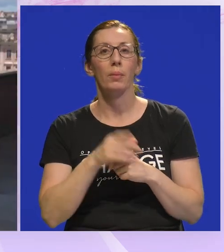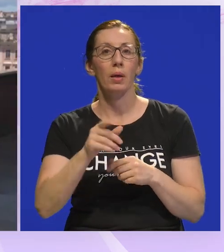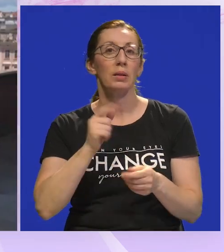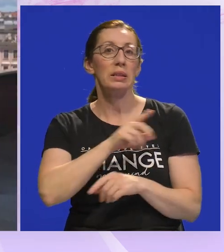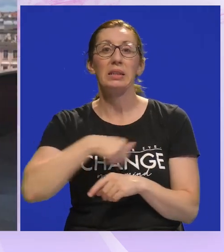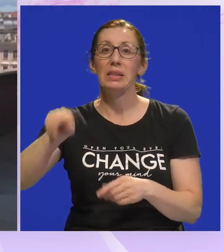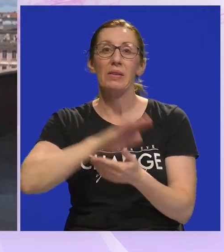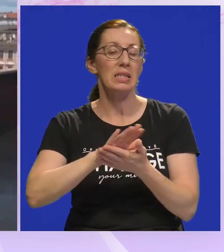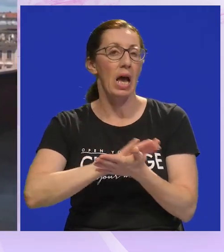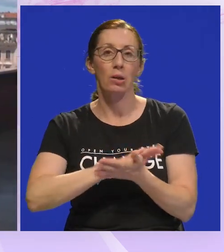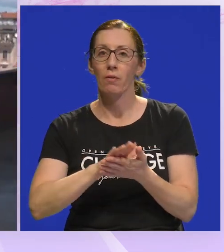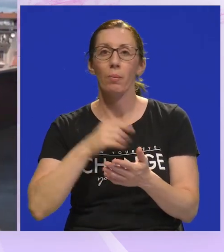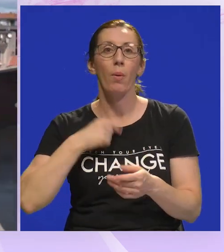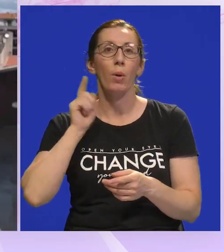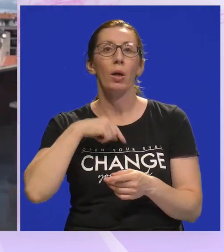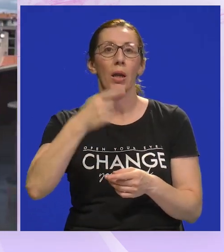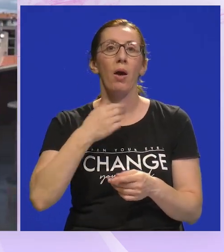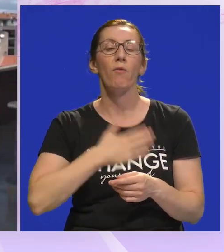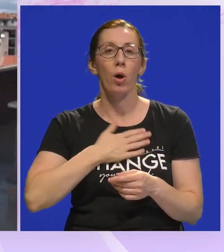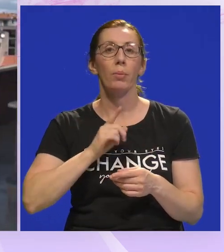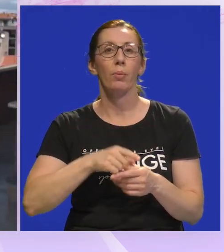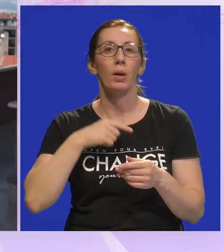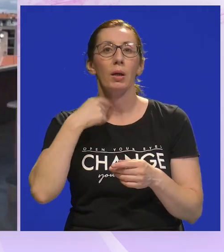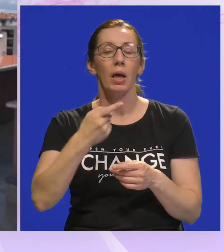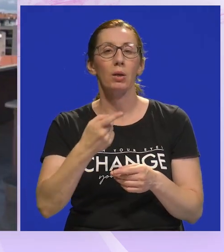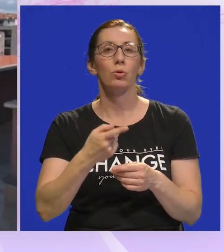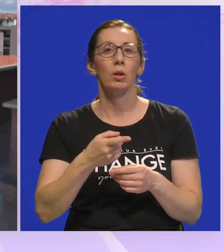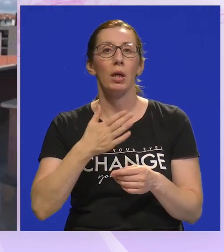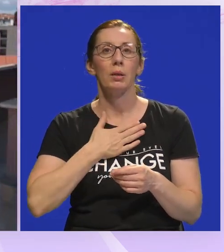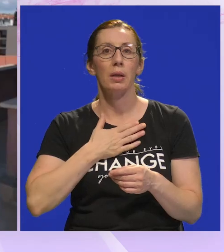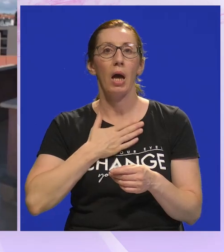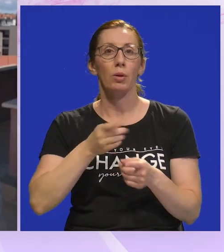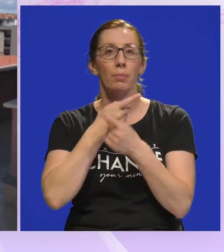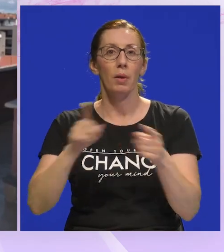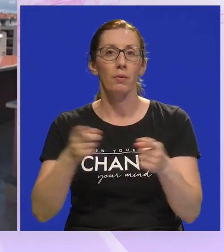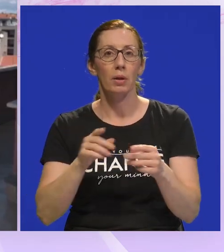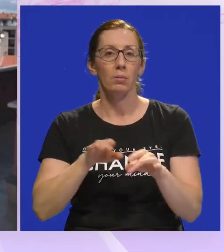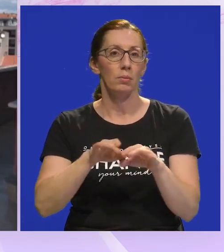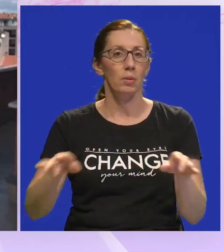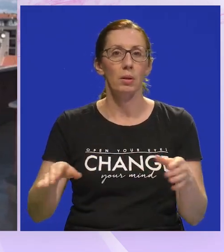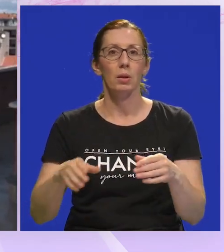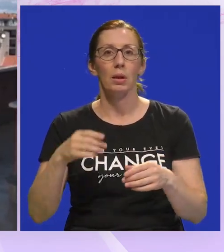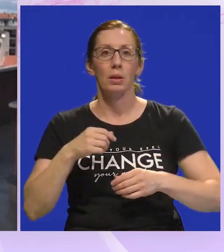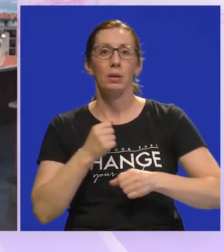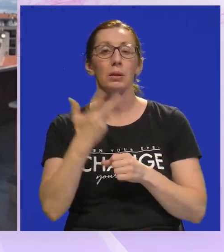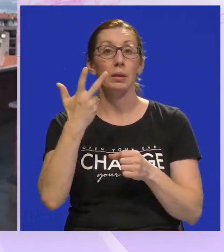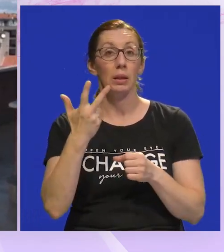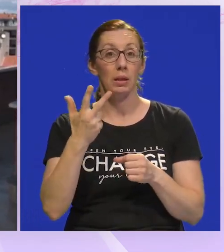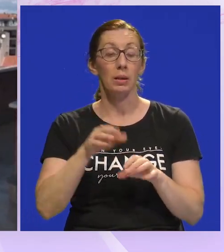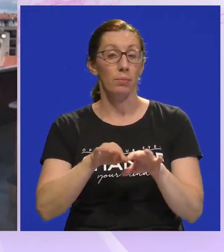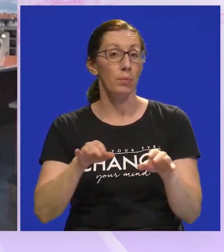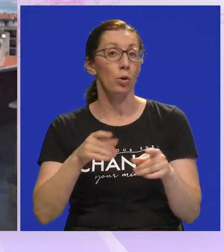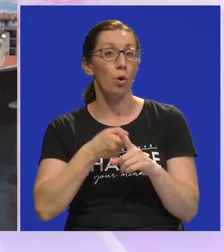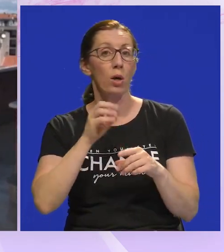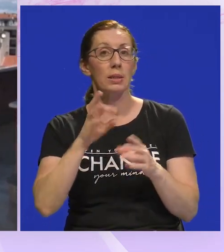mogu reći da su svi zadovoljni. Prije svega voljela bih istaknuti da su naši izvođači, a to su sve redom u ova